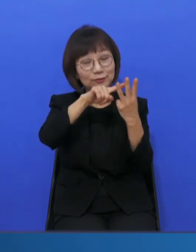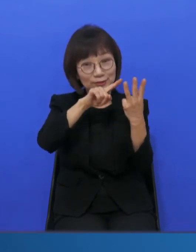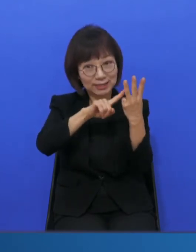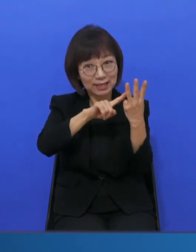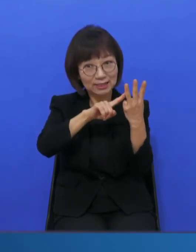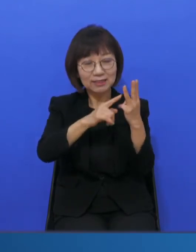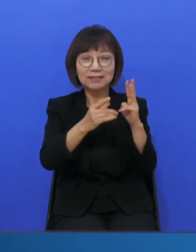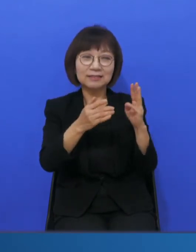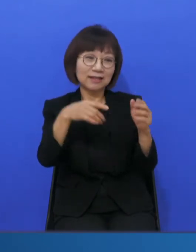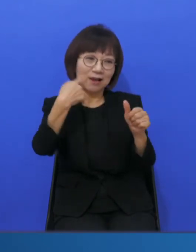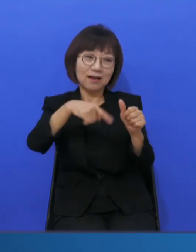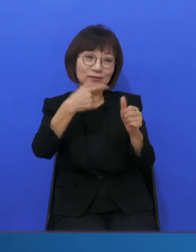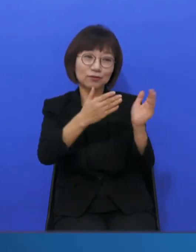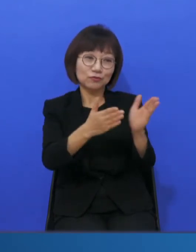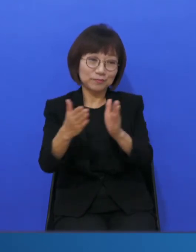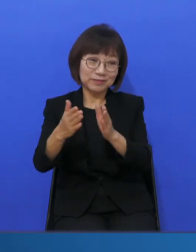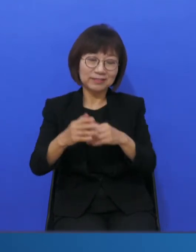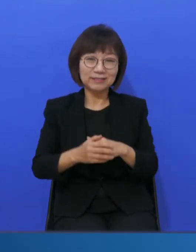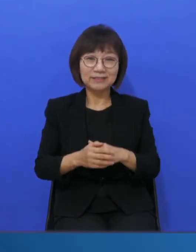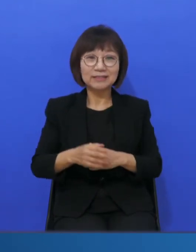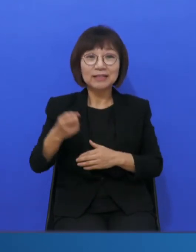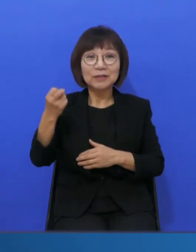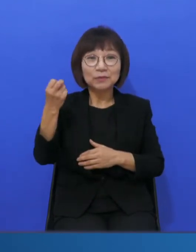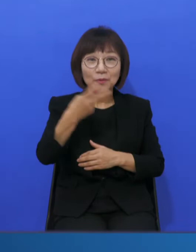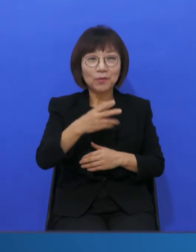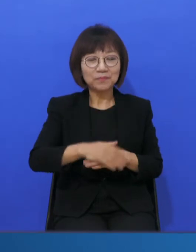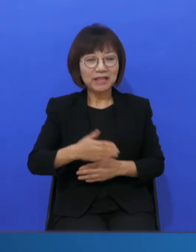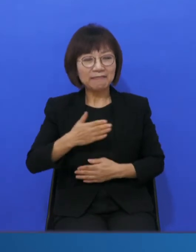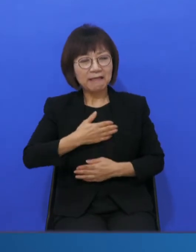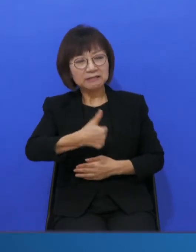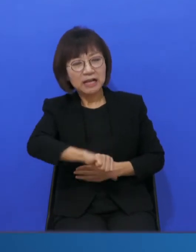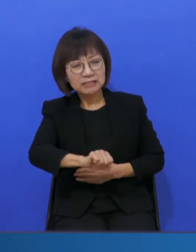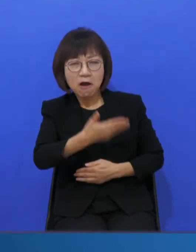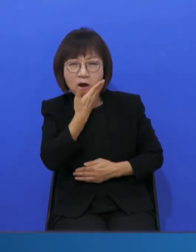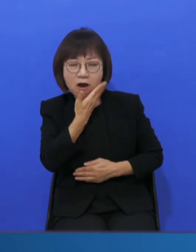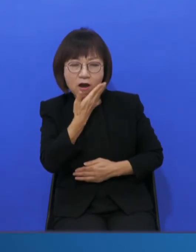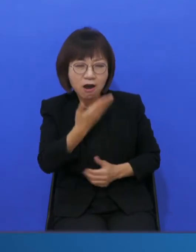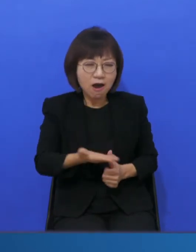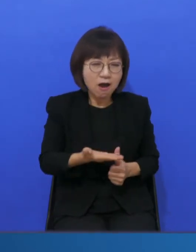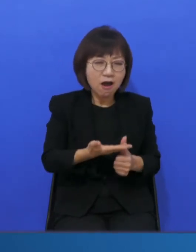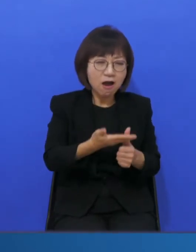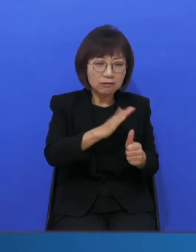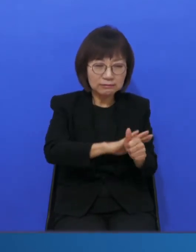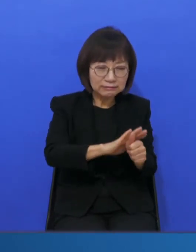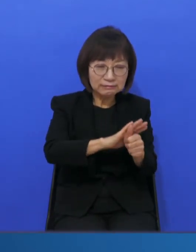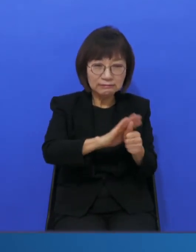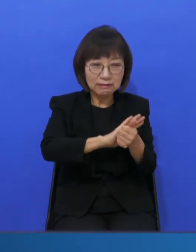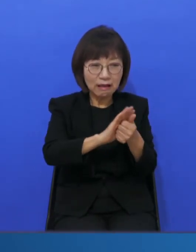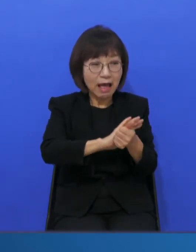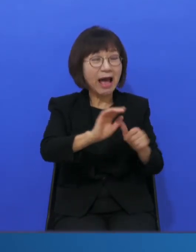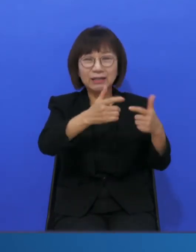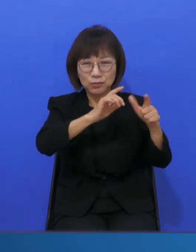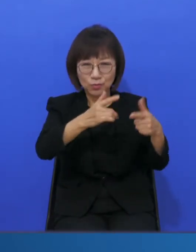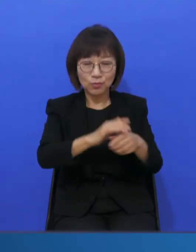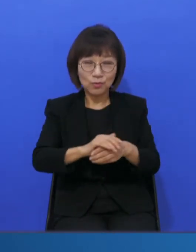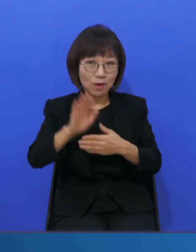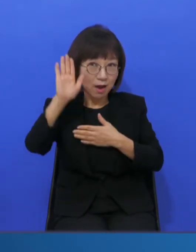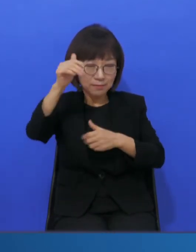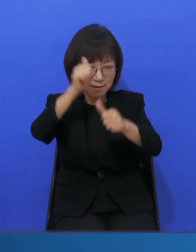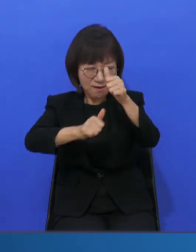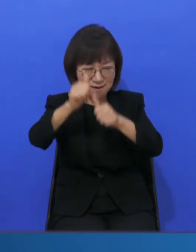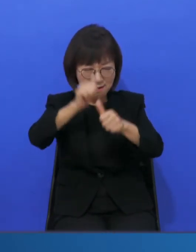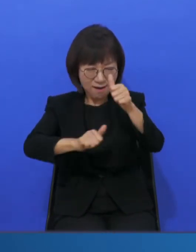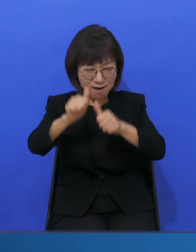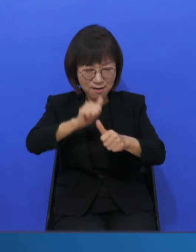오는 후대들에게요. 여러분 자식 하나 잘 키워 그게 문제가 아니에요. 오고 오는 많은 후대들에게 뭘 가르쳐야 To 됩니까? all the next